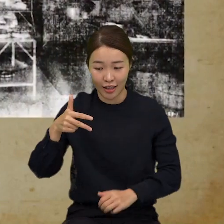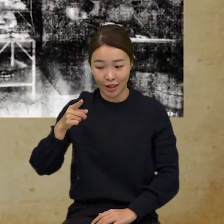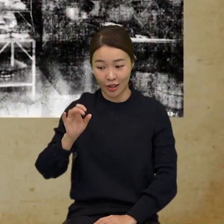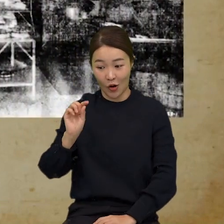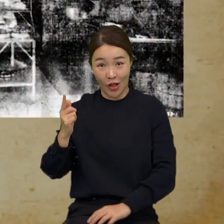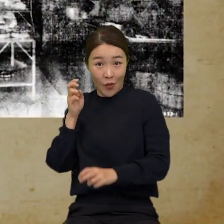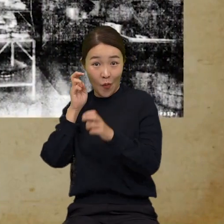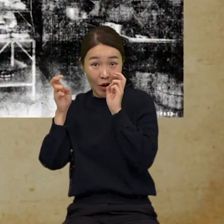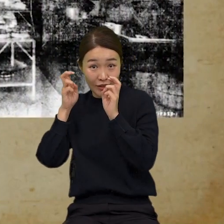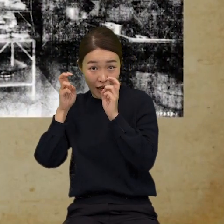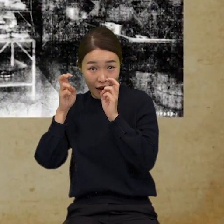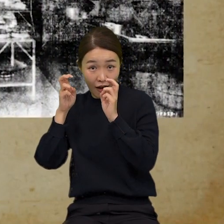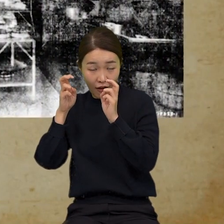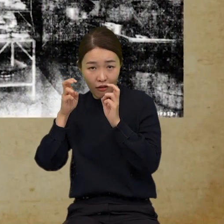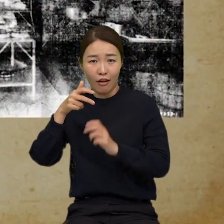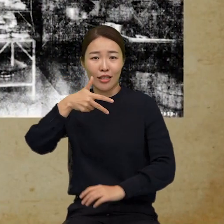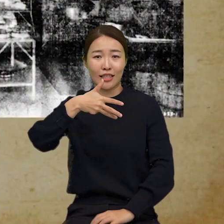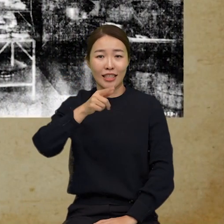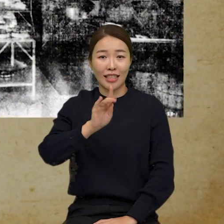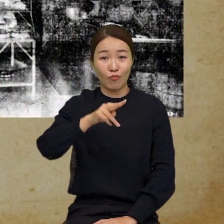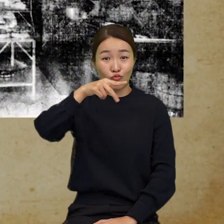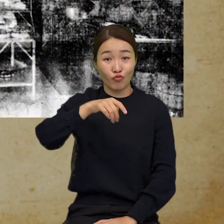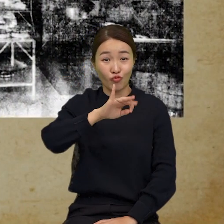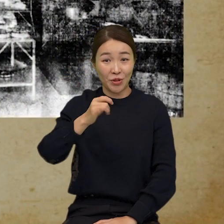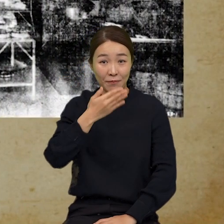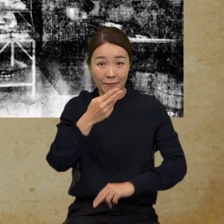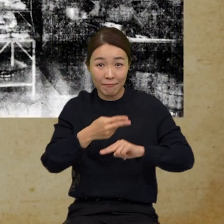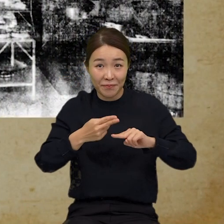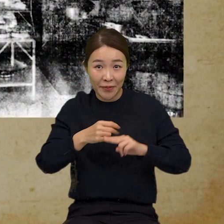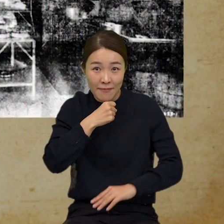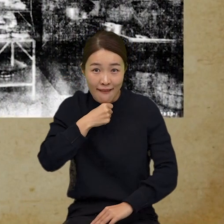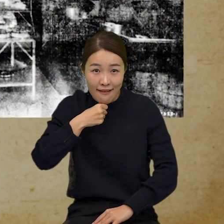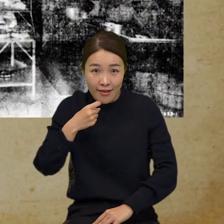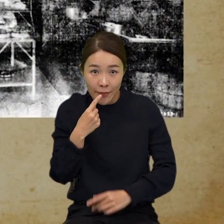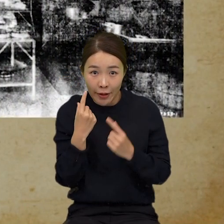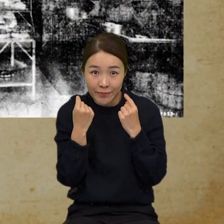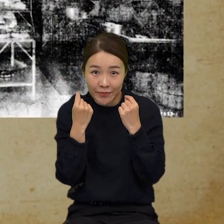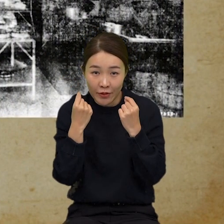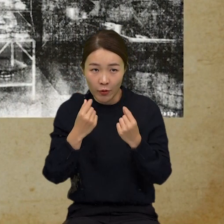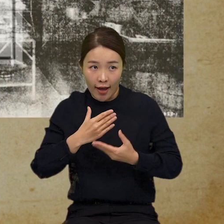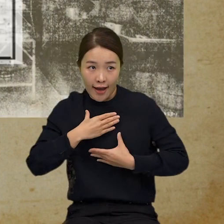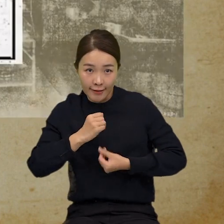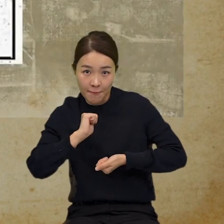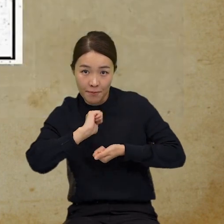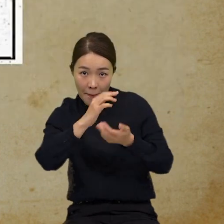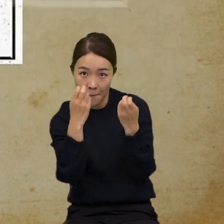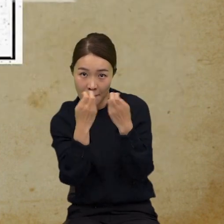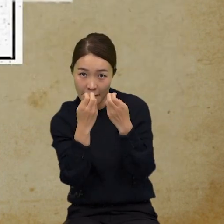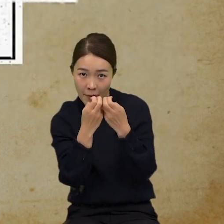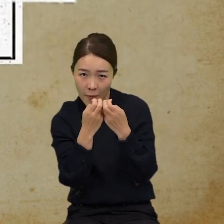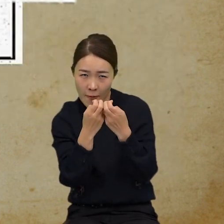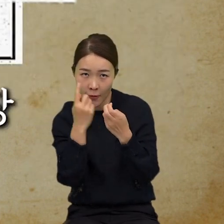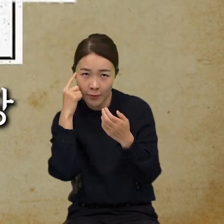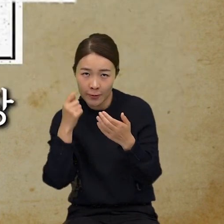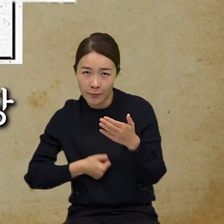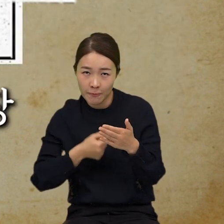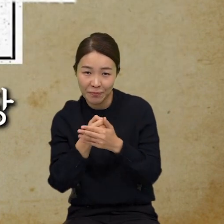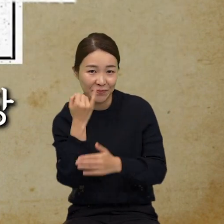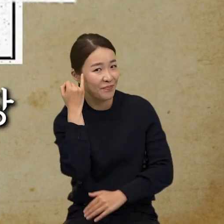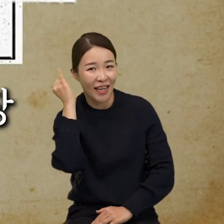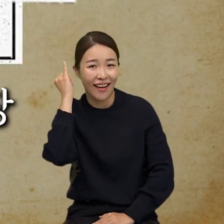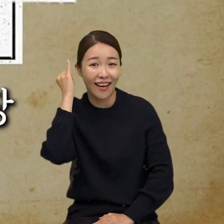정안회사는 찹수이 품질을 유지하면서도 안전하게 배달할 수 있는 용기를 개발했다. 그리고 1년